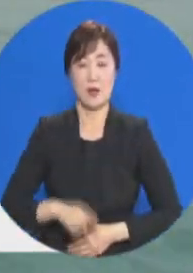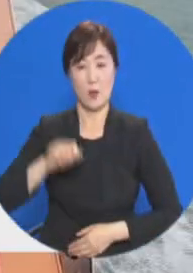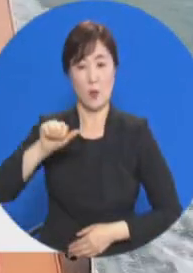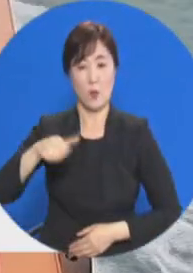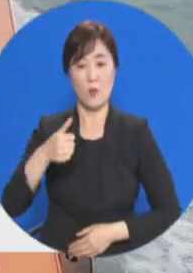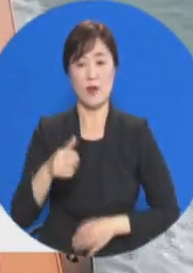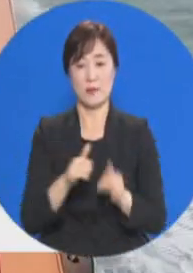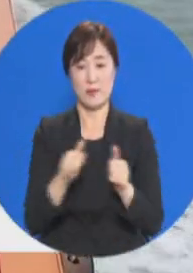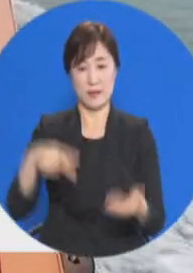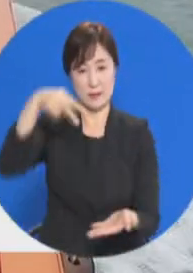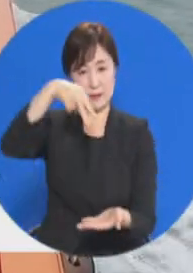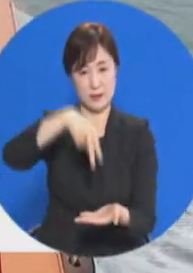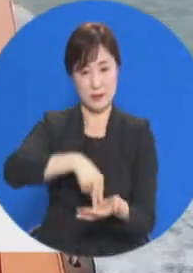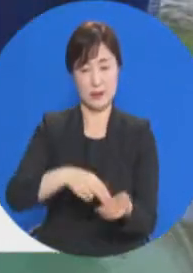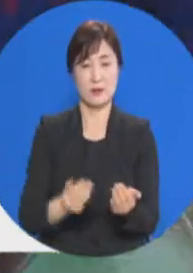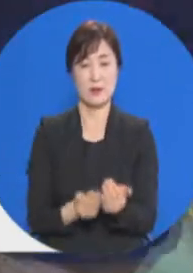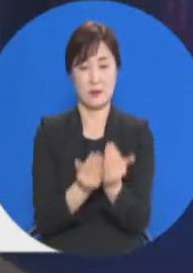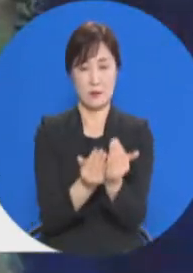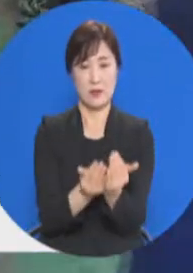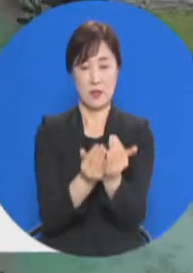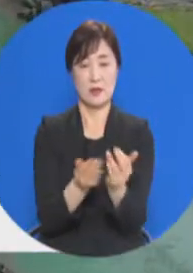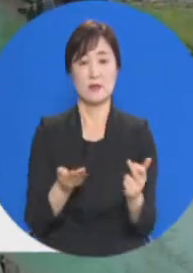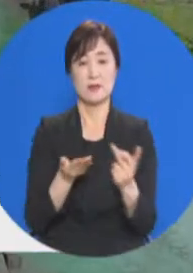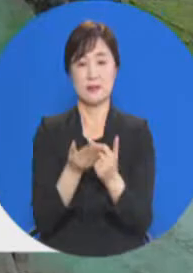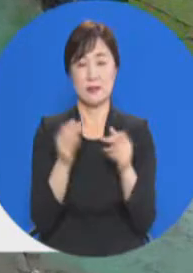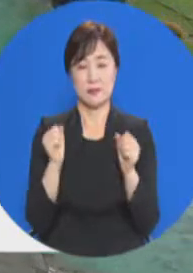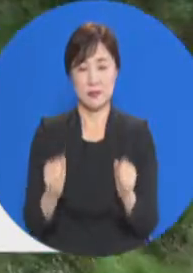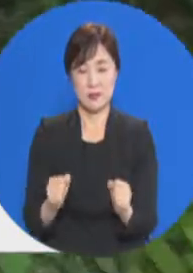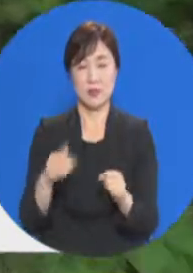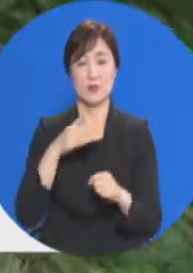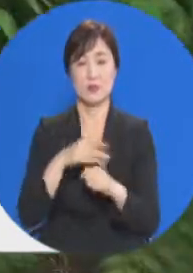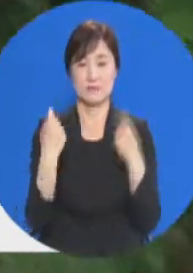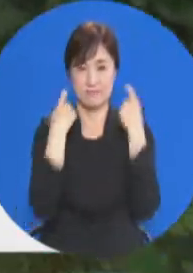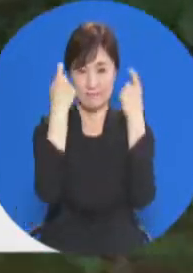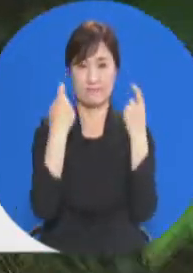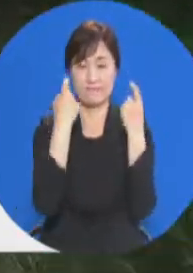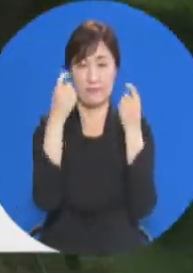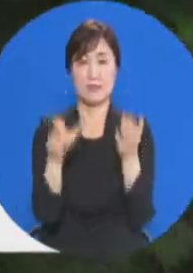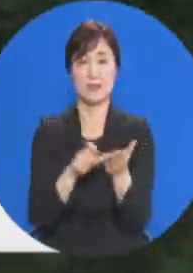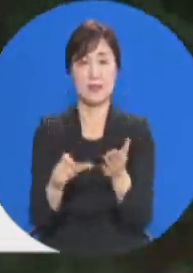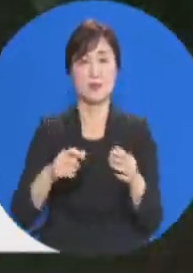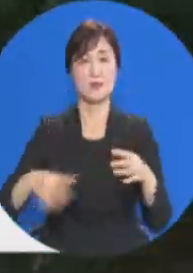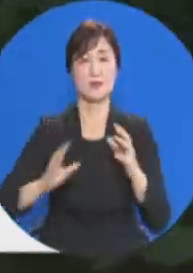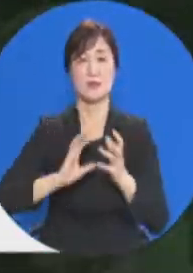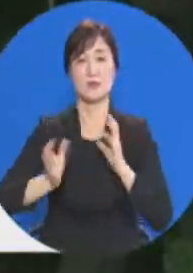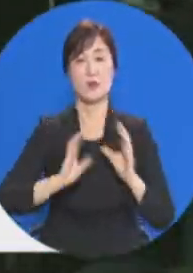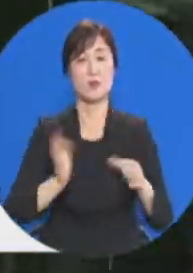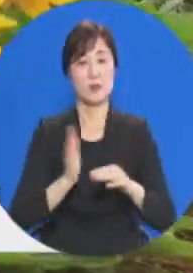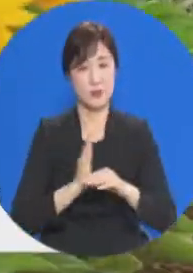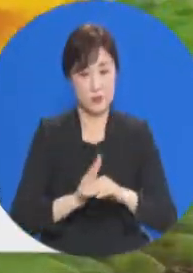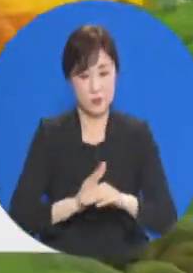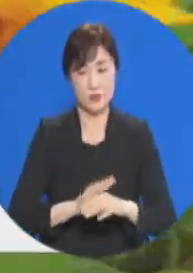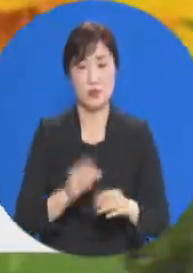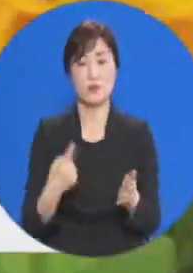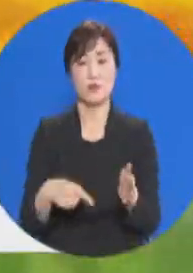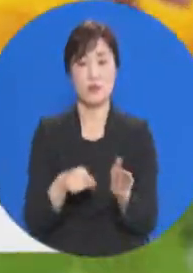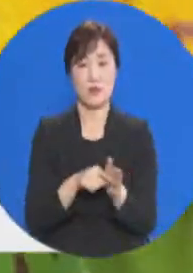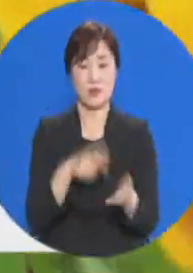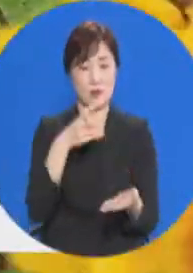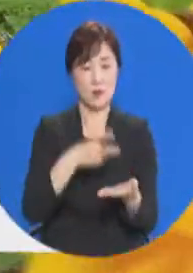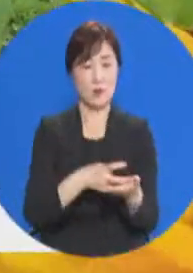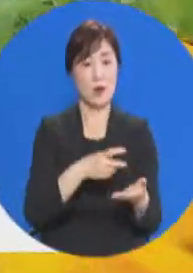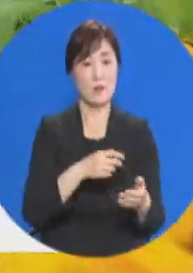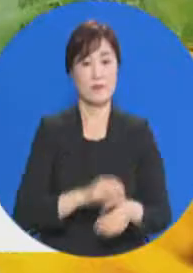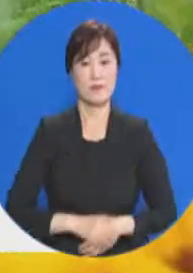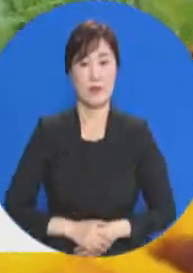소형 크루즈를 활용해 섬 지역 체류형 관광 상품을 운영하는 방안을 논의하고 있으며 이를 위해 관련 법규와